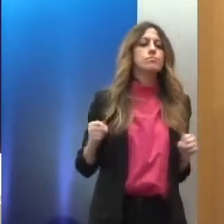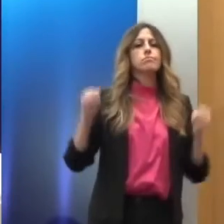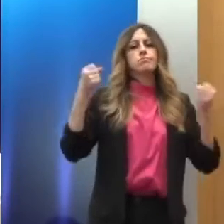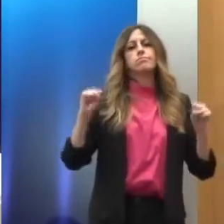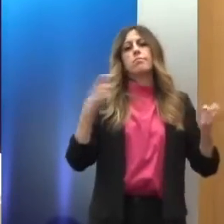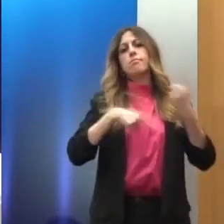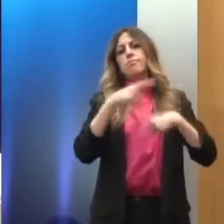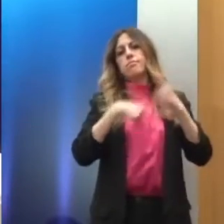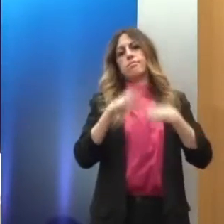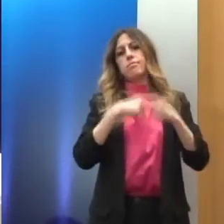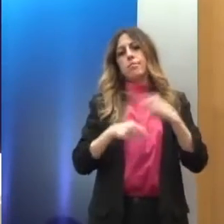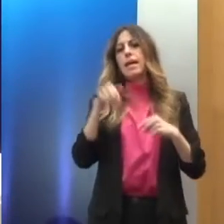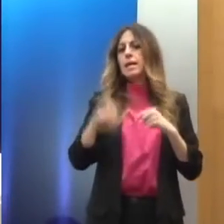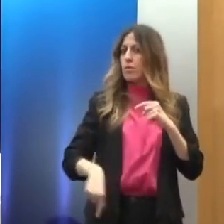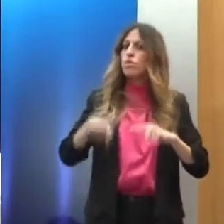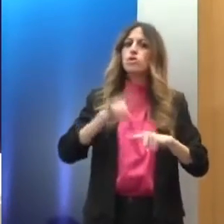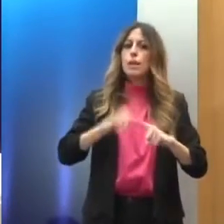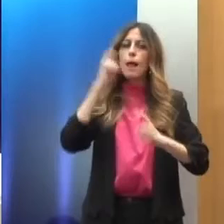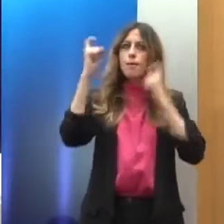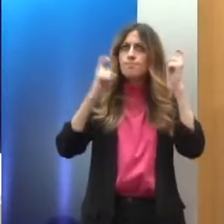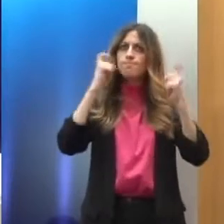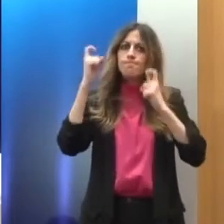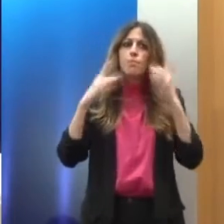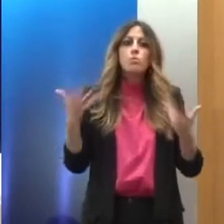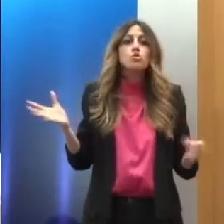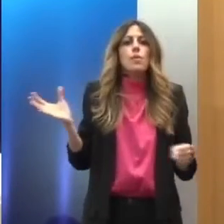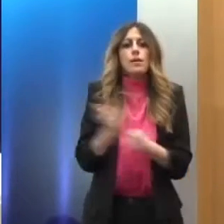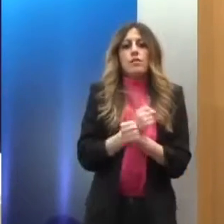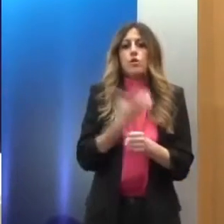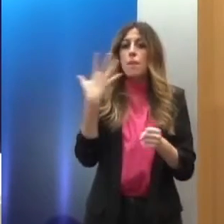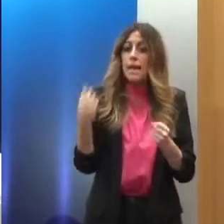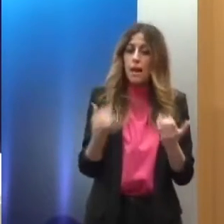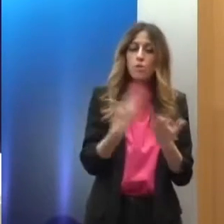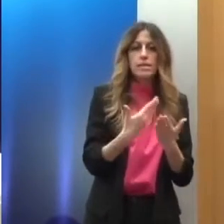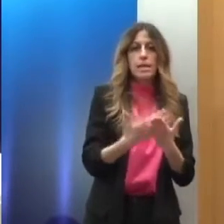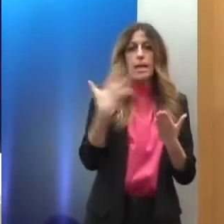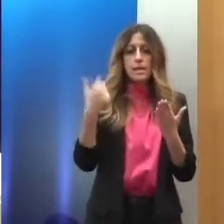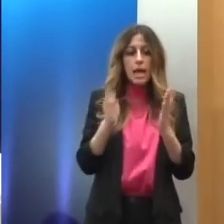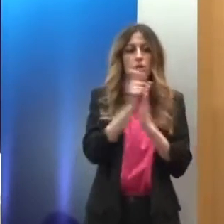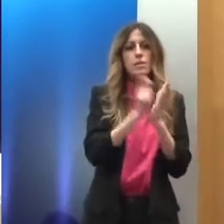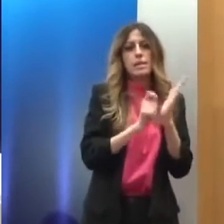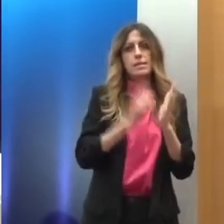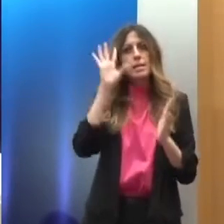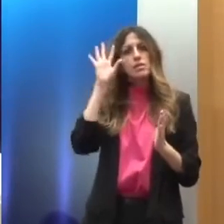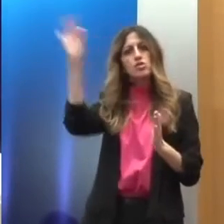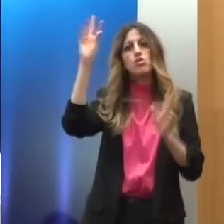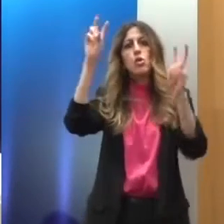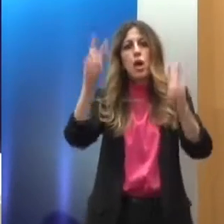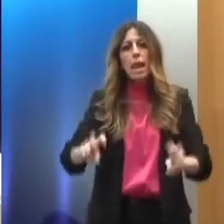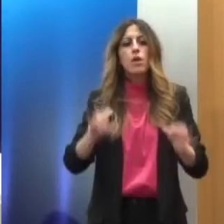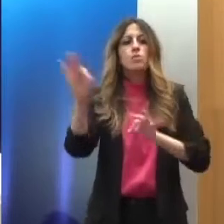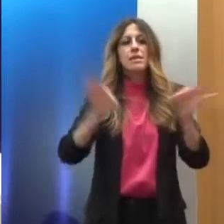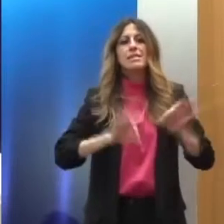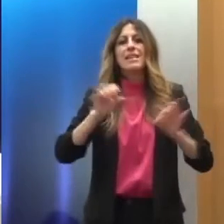συζήτηση στην Ελλάδα. Πώς θα το καταφέρουμε να έχουμε στοιχεία, να έχουμε στατιστικά για να μπορείς να ελέγξεις τα σχέδια δράσης? Τι νόημα έχεις να